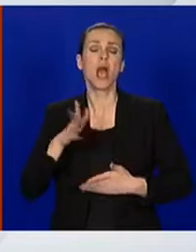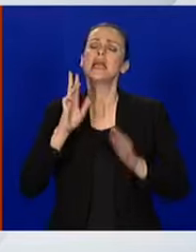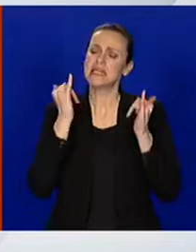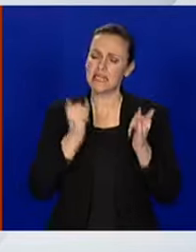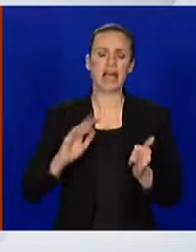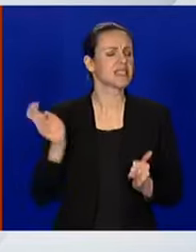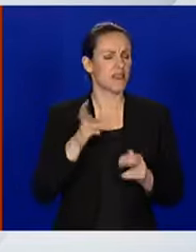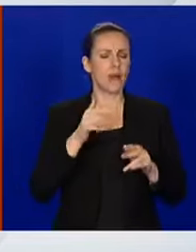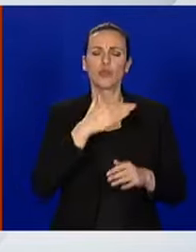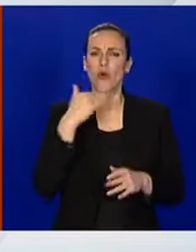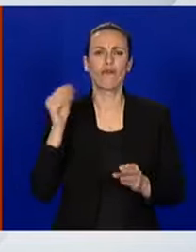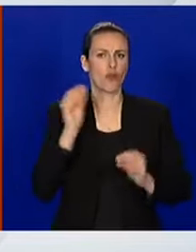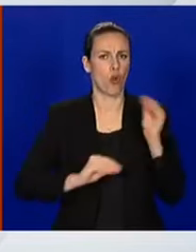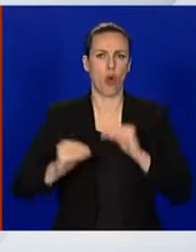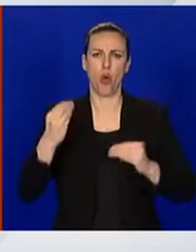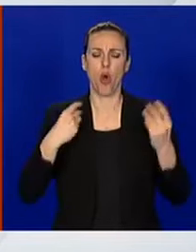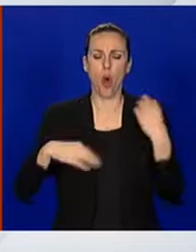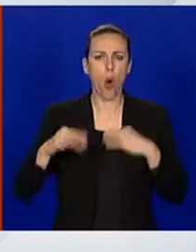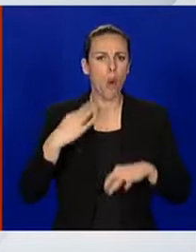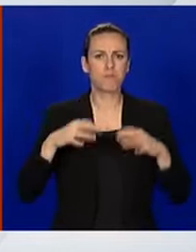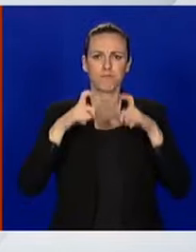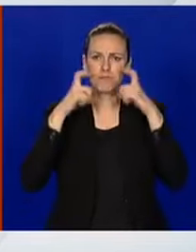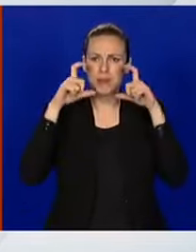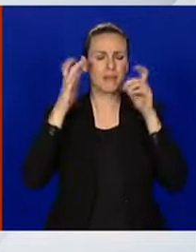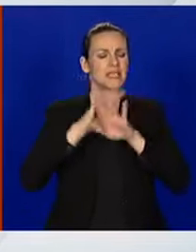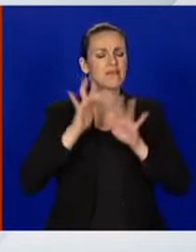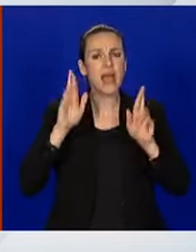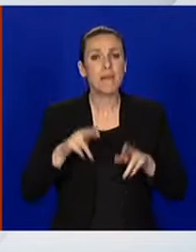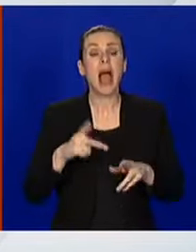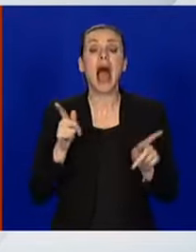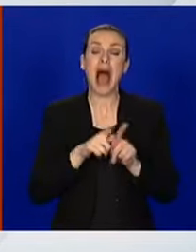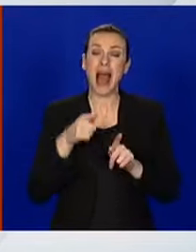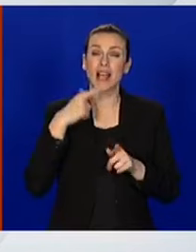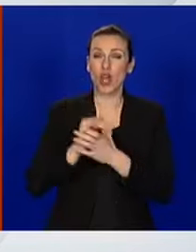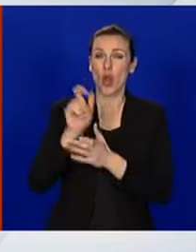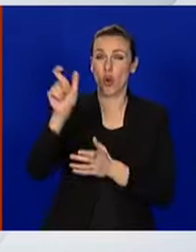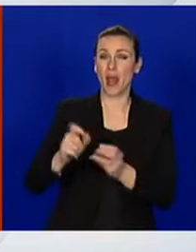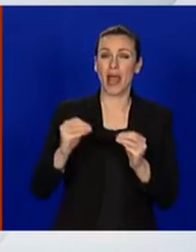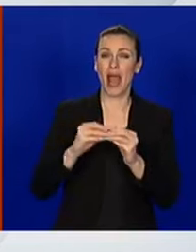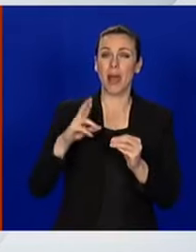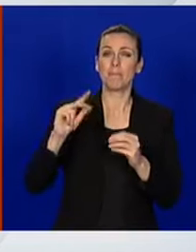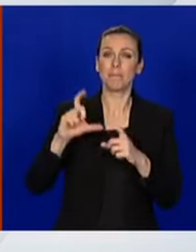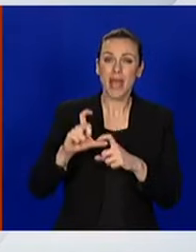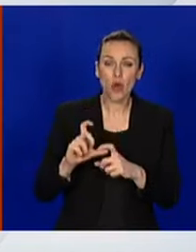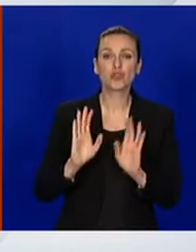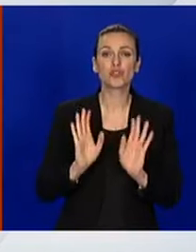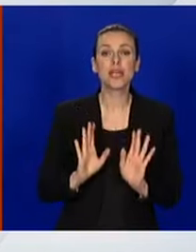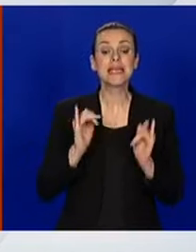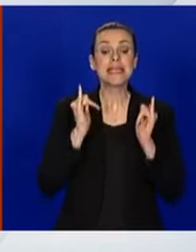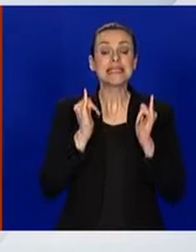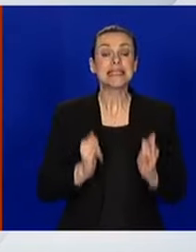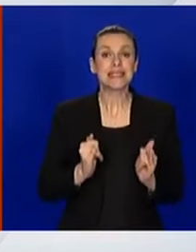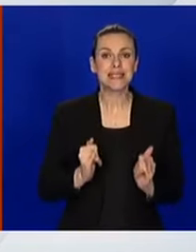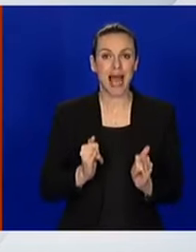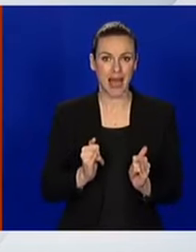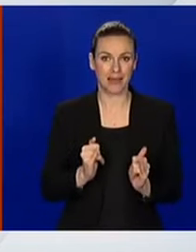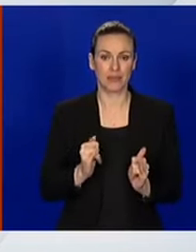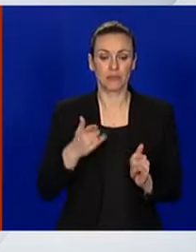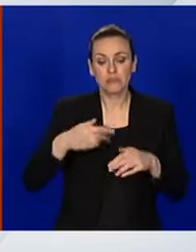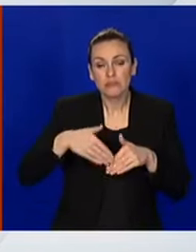opreme koliko je bilo moguće, ali kao što je kazao kolega Beroš, u ovom trenutku i u